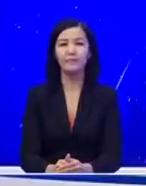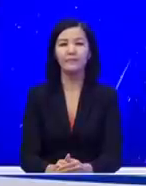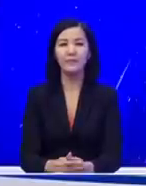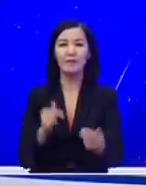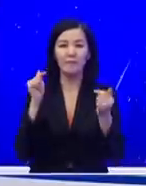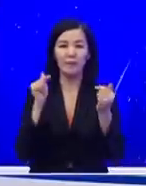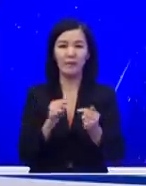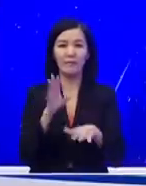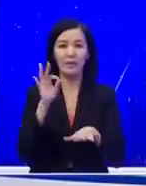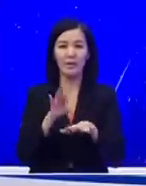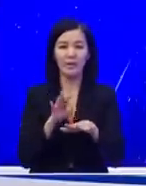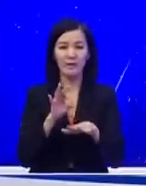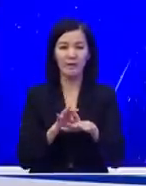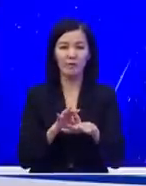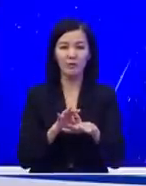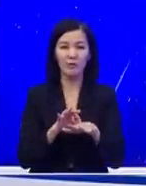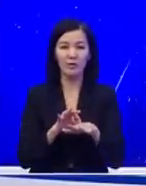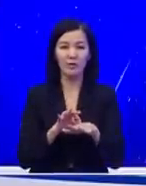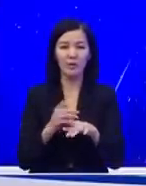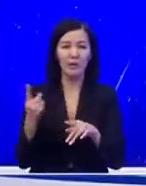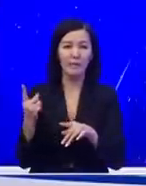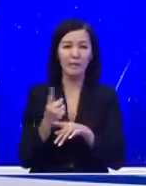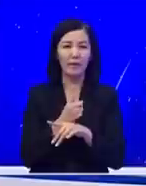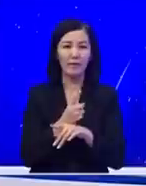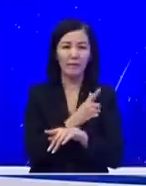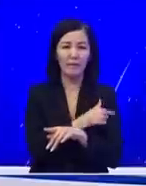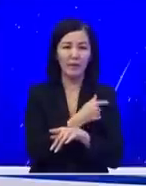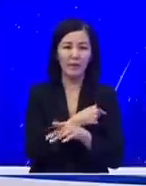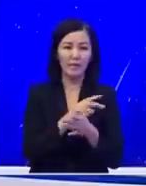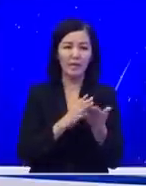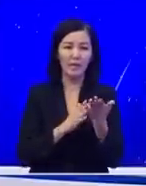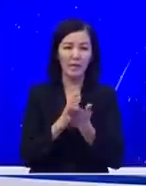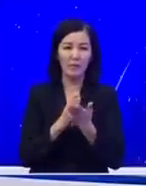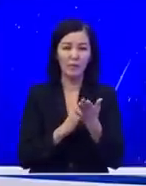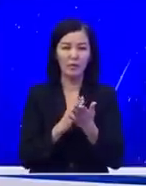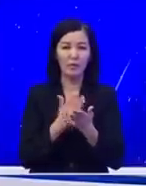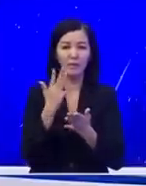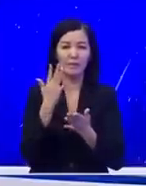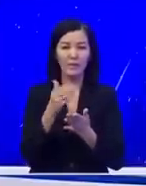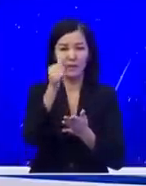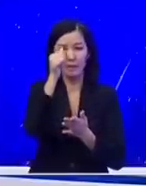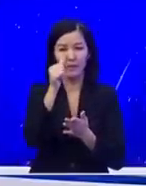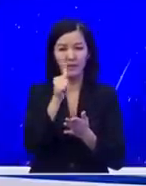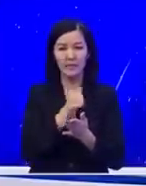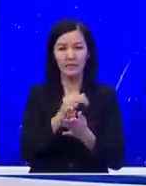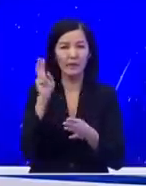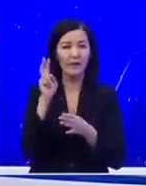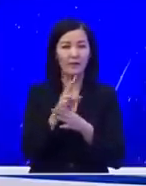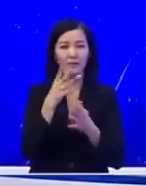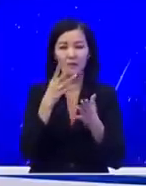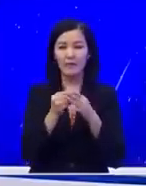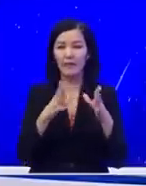В борьбе с коронавирусной инфекцией первый удар на себя приняли медицинские работники. На протяжении 5 месяцев, практически не видя своей